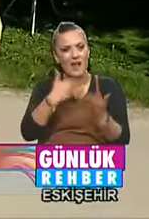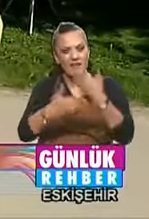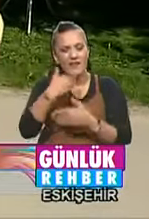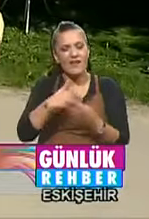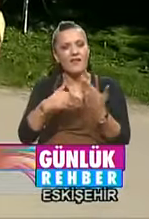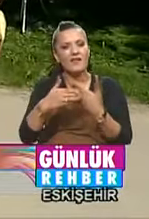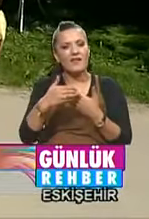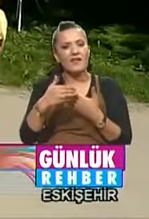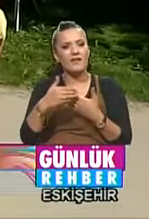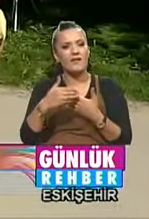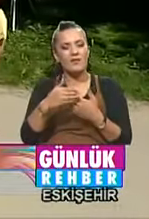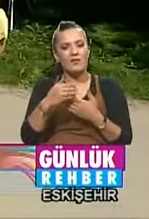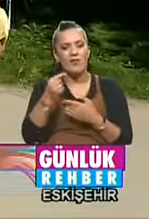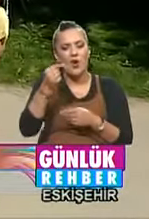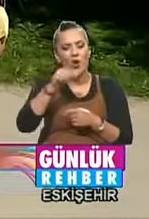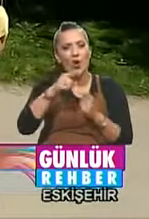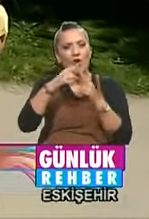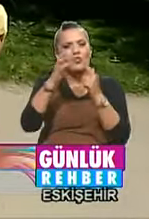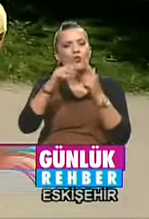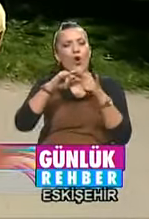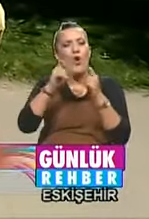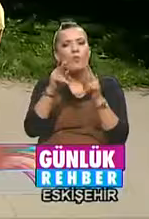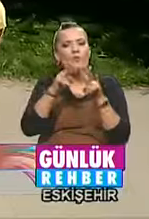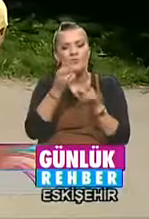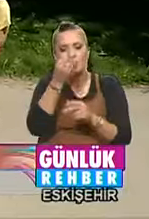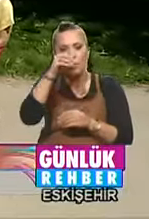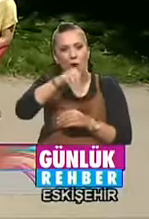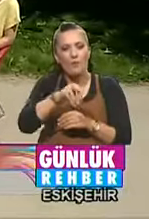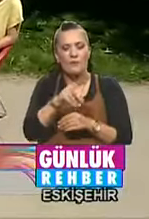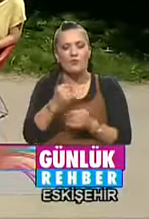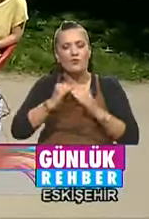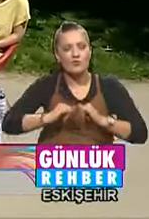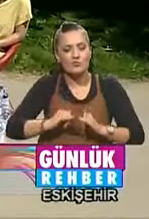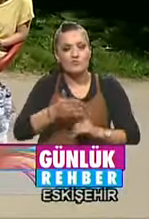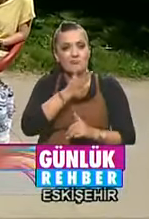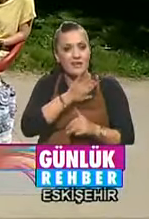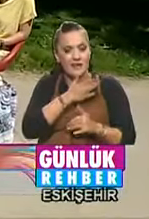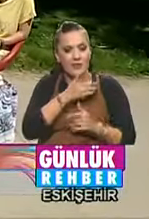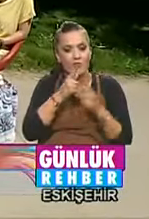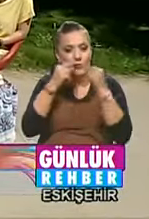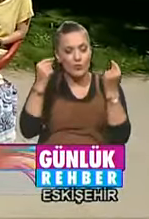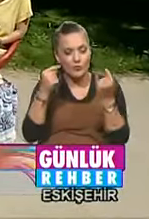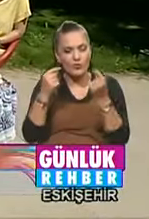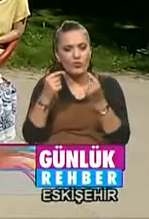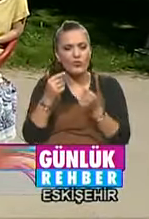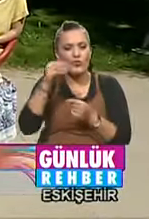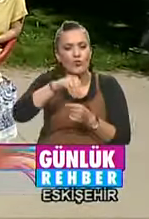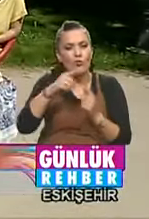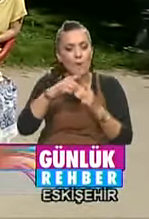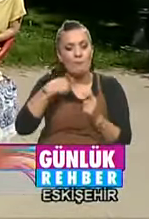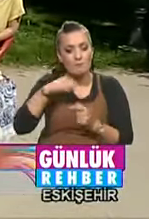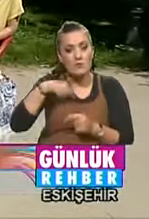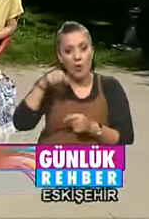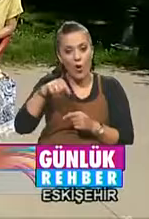arkada. Tohumlar değil mi? Tabii. Huzurun, bilgeliğin, evet, bunlar, mutluluğun tohumlarılar ve biz o